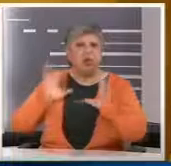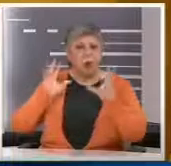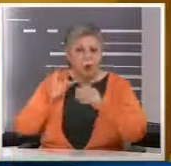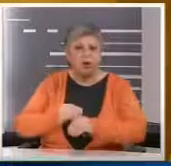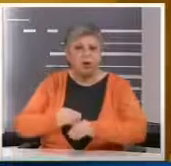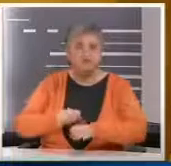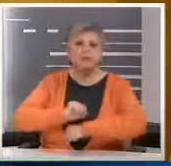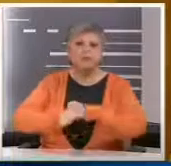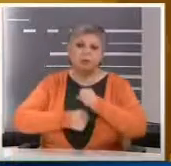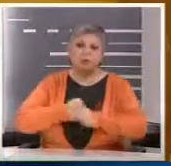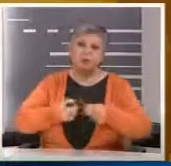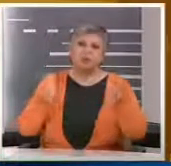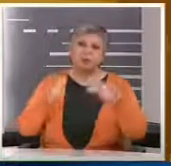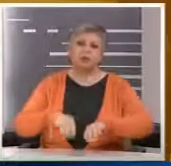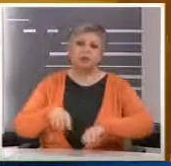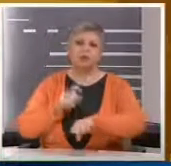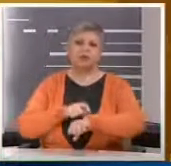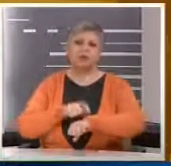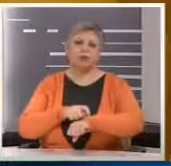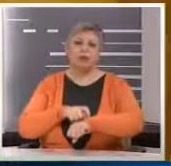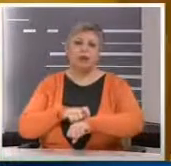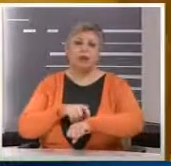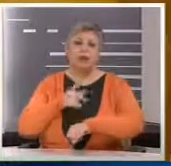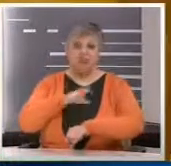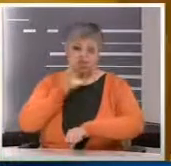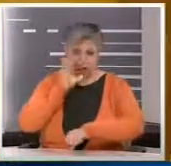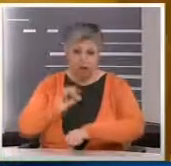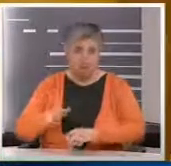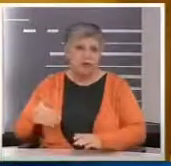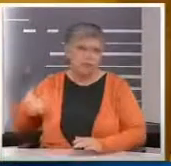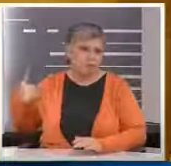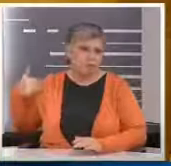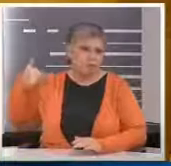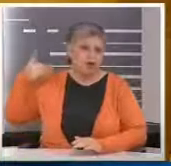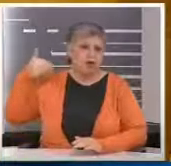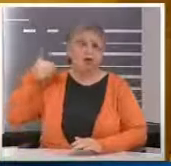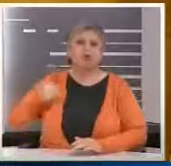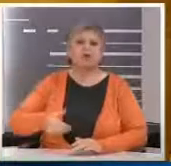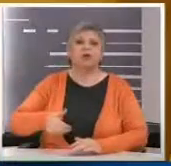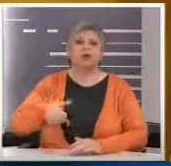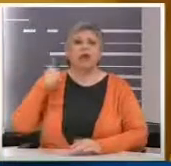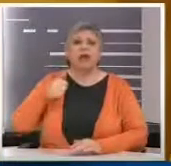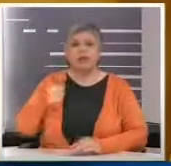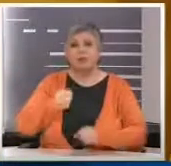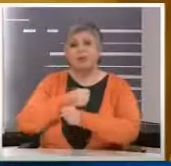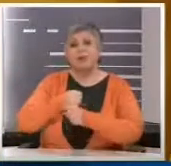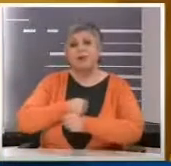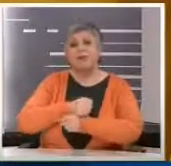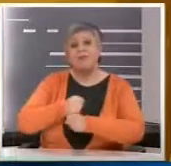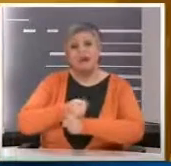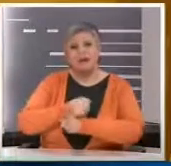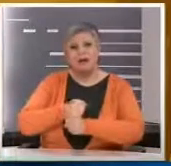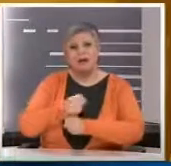Διότι η πραγματικότητα είναι ότι μέχρι και σήμερα έχουμε διείσδυση των γενοσίμων φαρμάκων κοντά